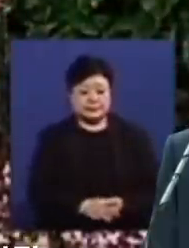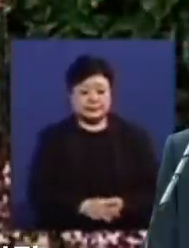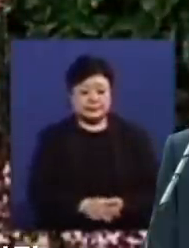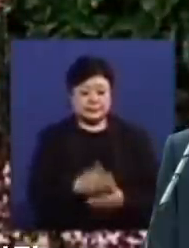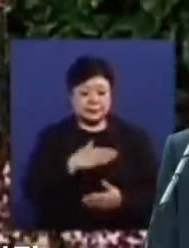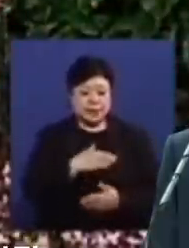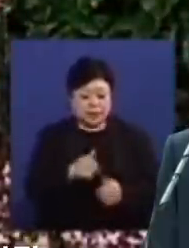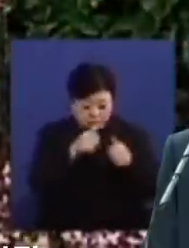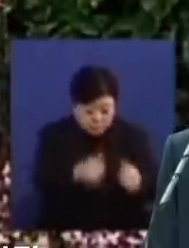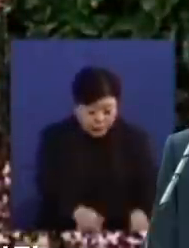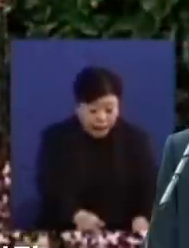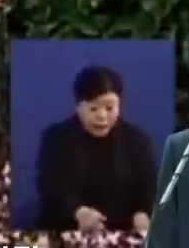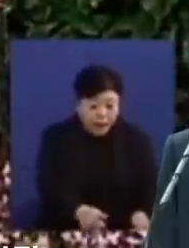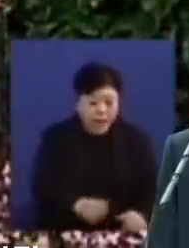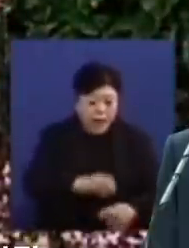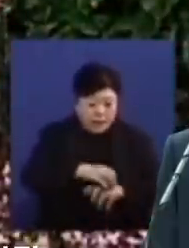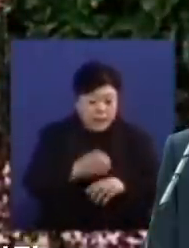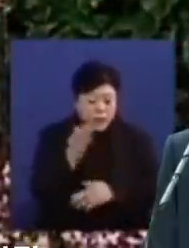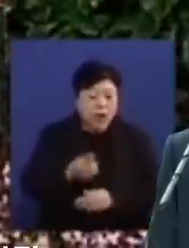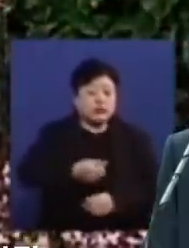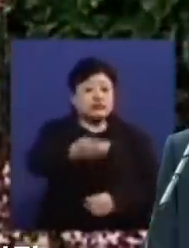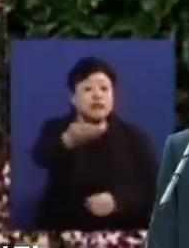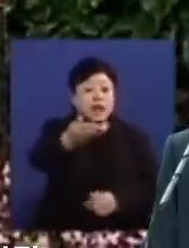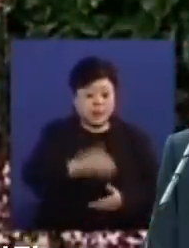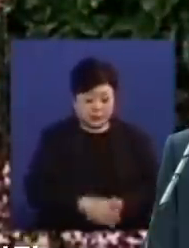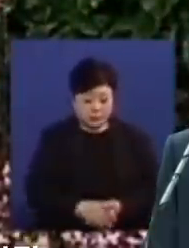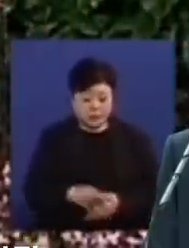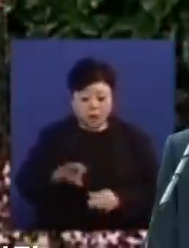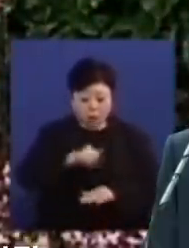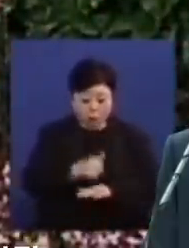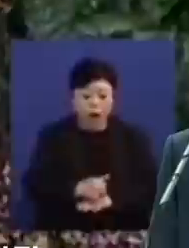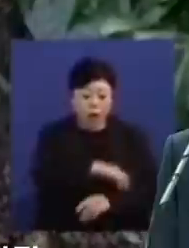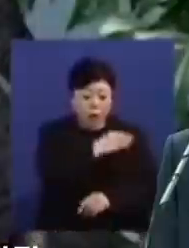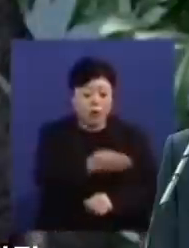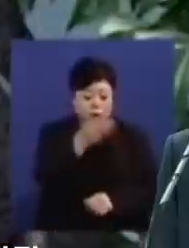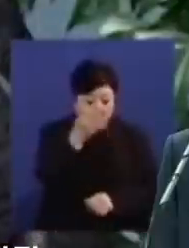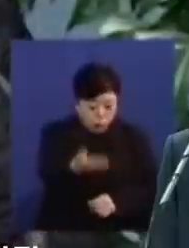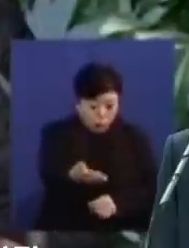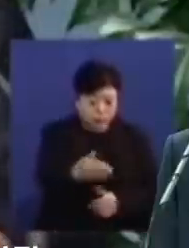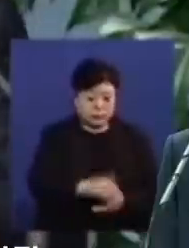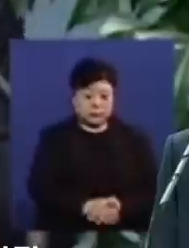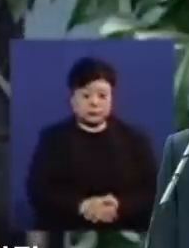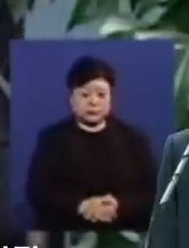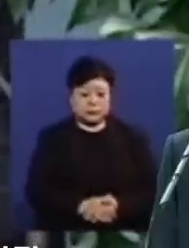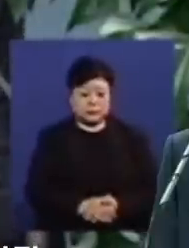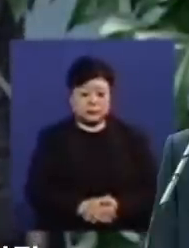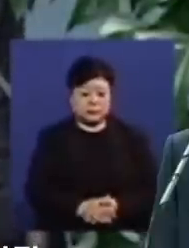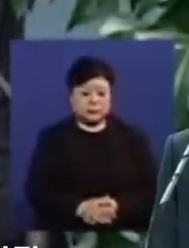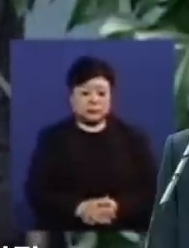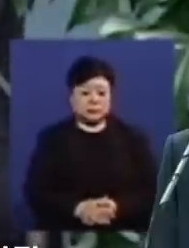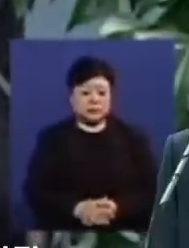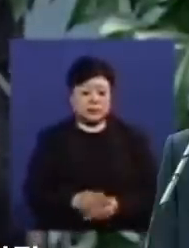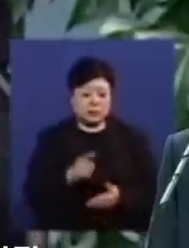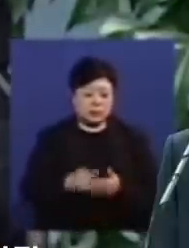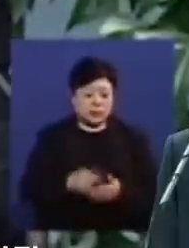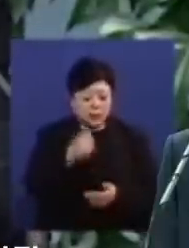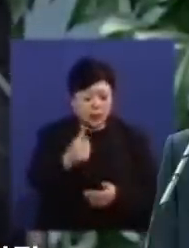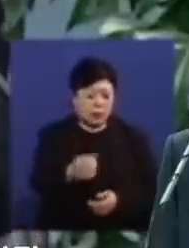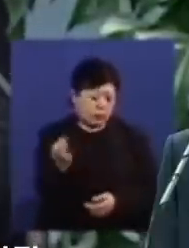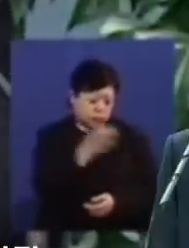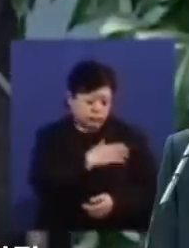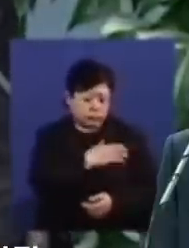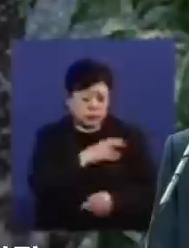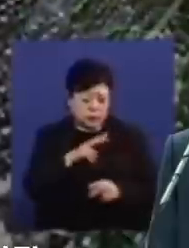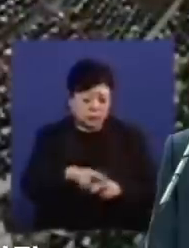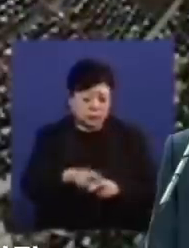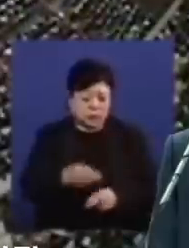나에게 절하면 이 모든 세계의 영광을 다 주겠다. 임금자리도 원하면 주고 추상자리도 주고 재벌자리도 주고 다